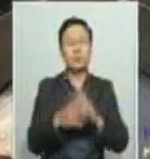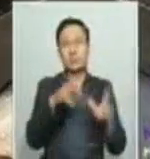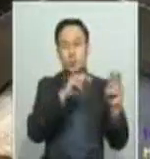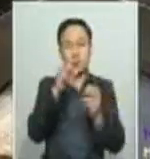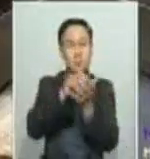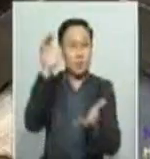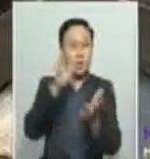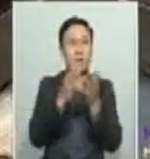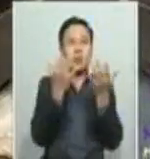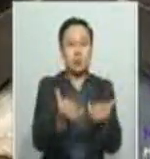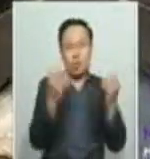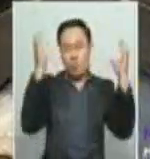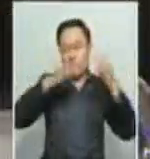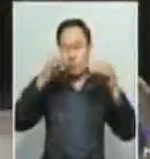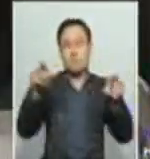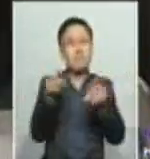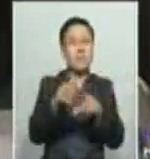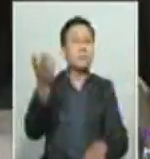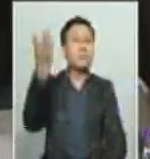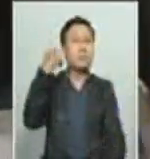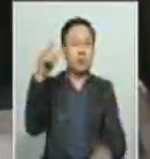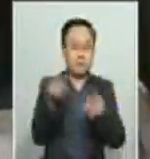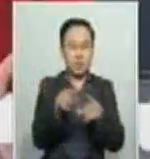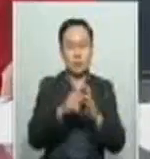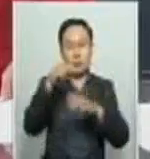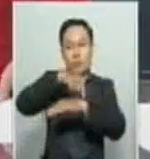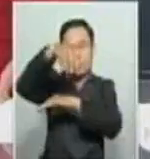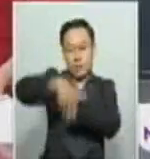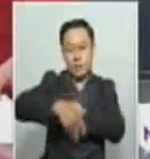ณฑลมีฝนตกใกล้เคียงกับเมื่อวานนี้ครับส่วนใหญ่ก็จะตกช่วงบ่ายถึงค่ำนะครับ ใช่ค่ะ